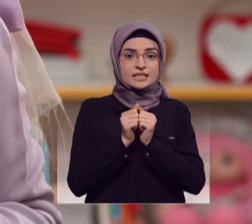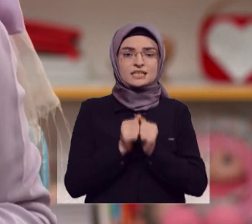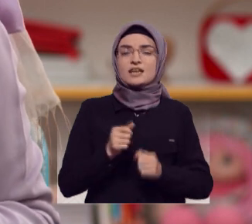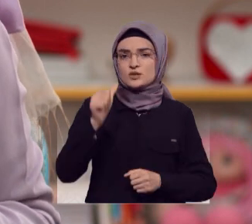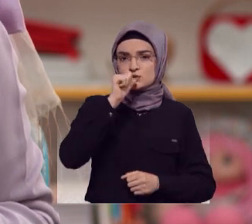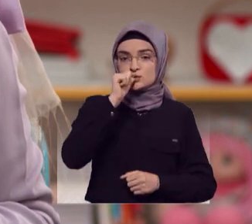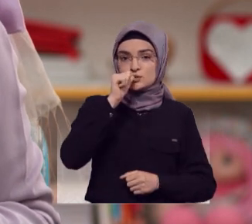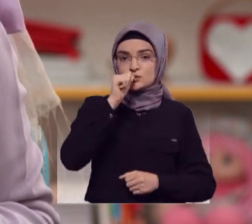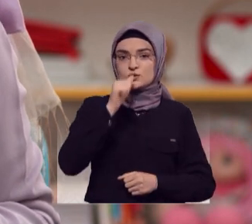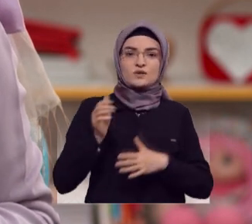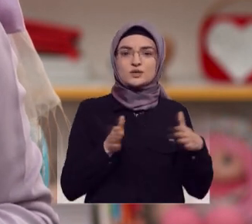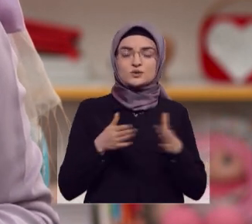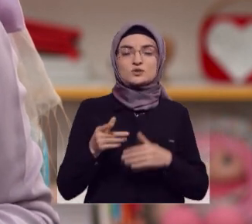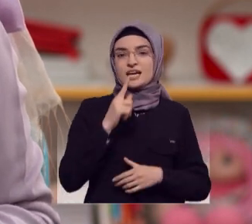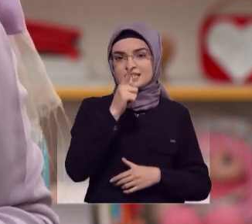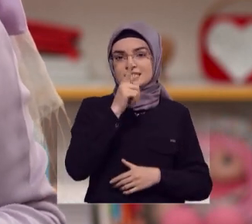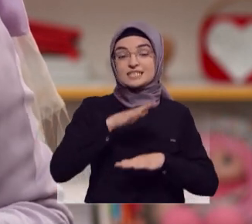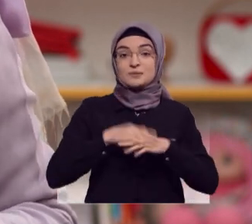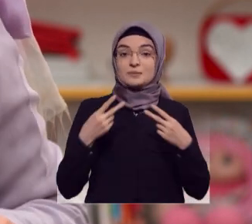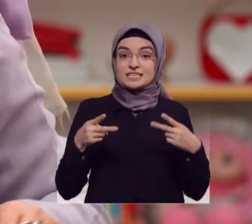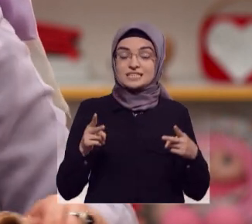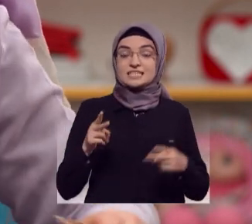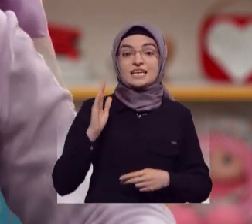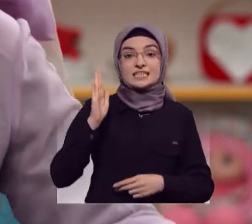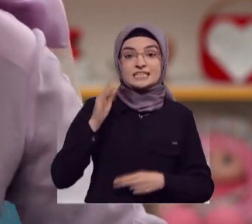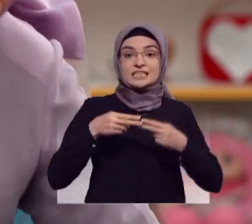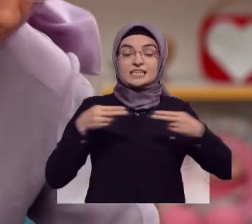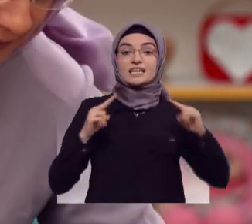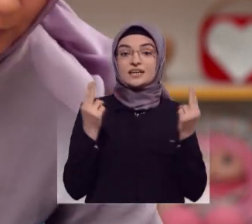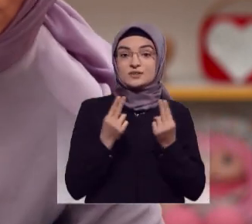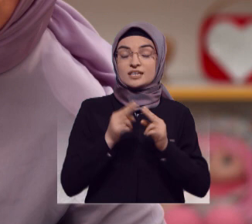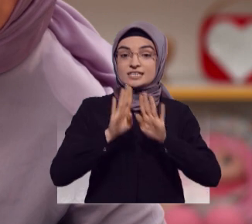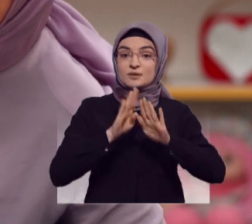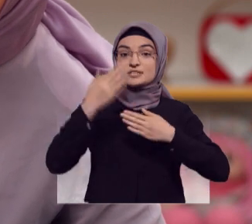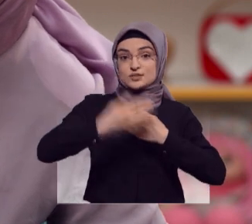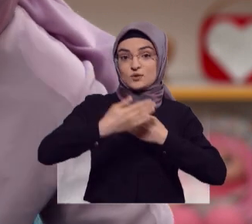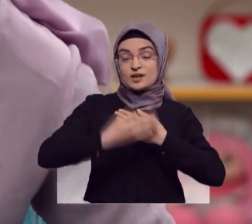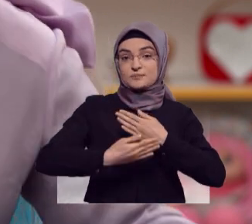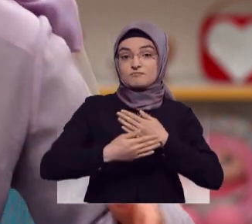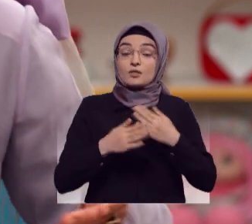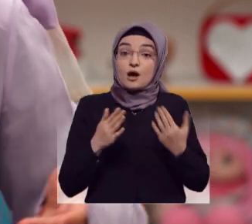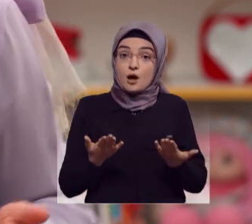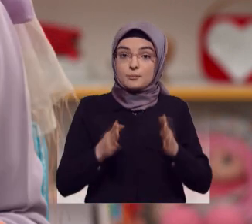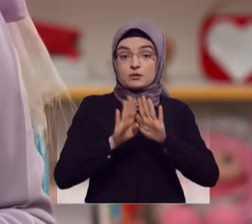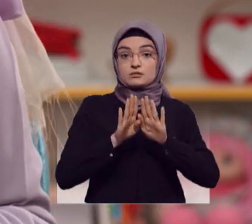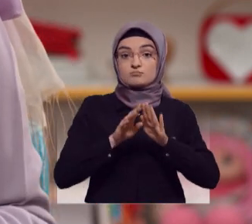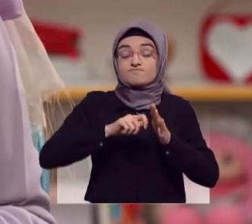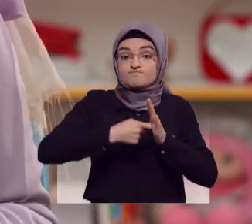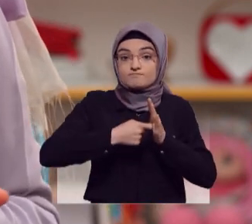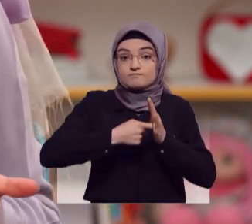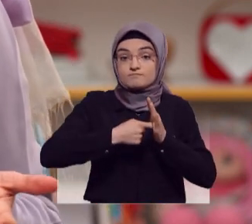yel sesleri çıkarabilirsiniz çocuklar. Vardık hikaye diyarının kapısının tam önüne. Fakat kapımız